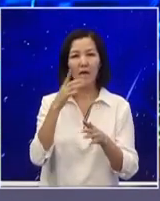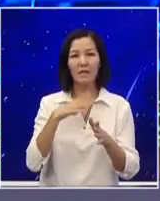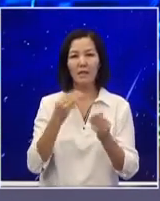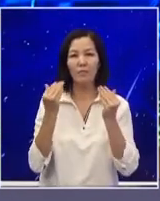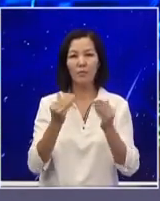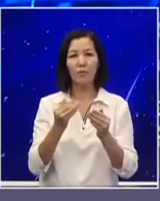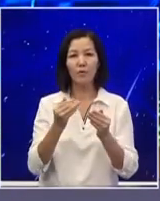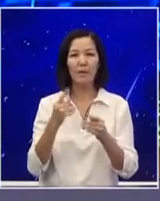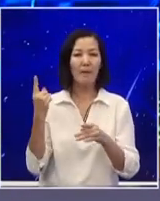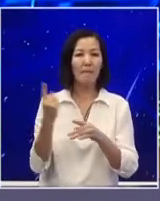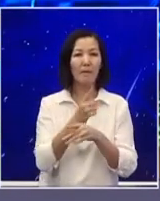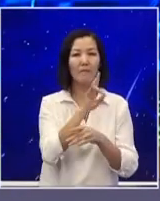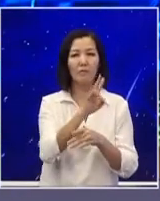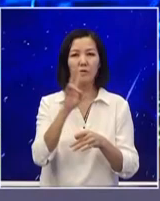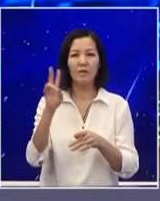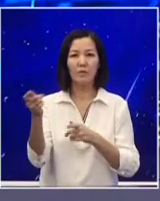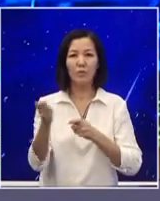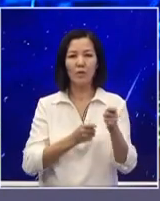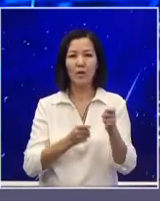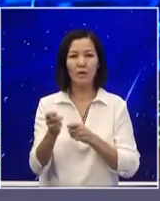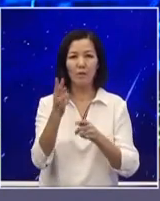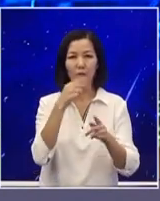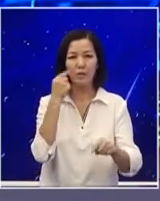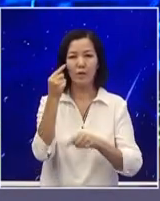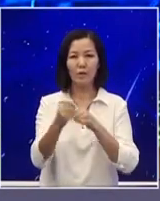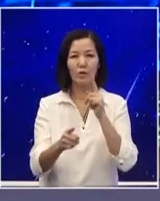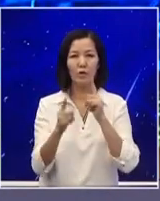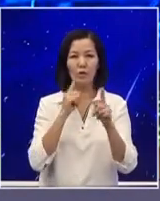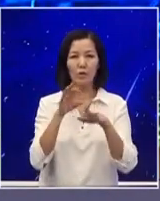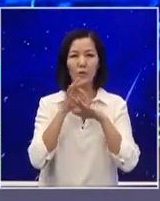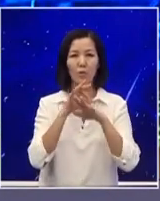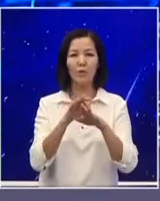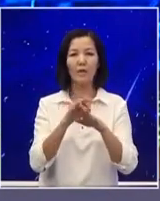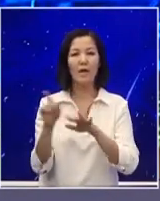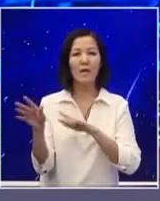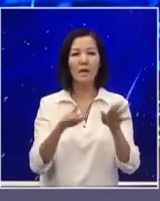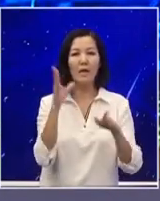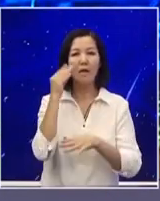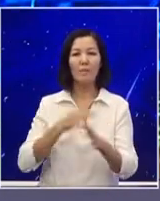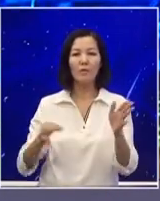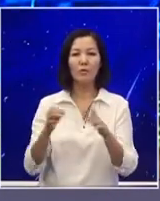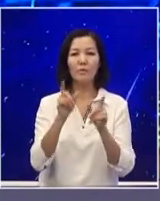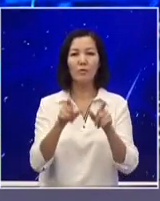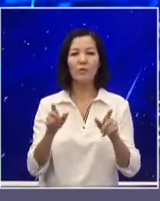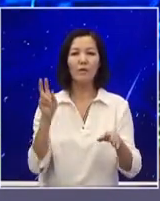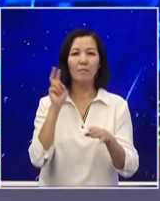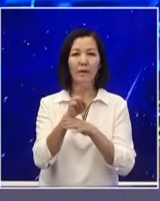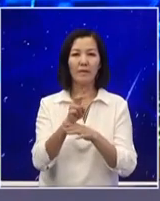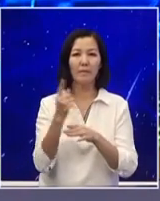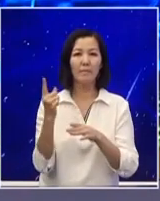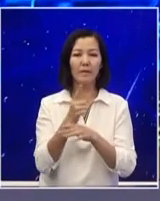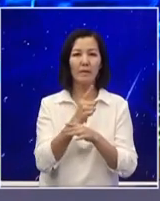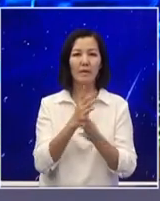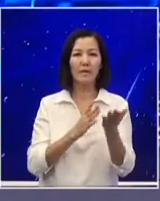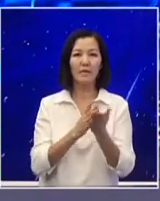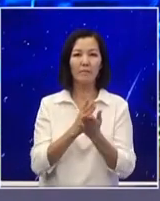тұңғыш президент Нұрсұлтан Назарбаевтың төрағалығымен дәстүрлі жиын өтті. Айтулы шараға Алматы облысынан да өкілдер барды. Бірі